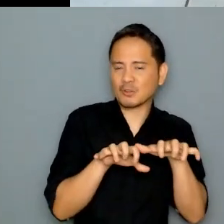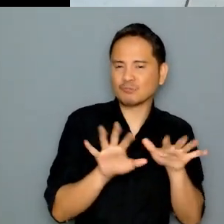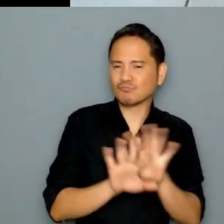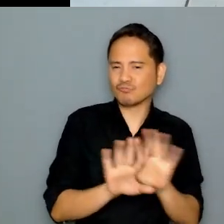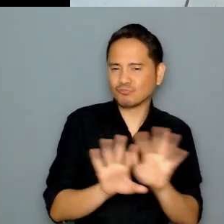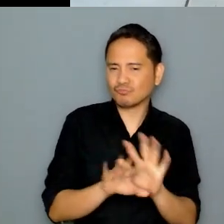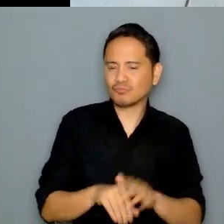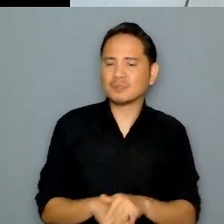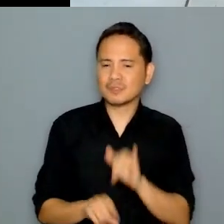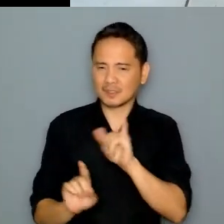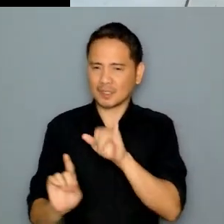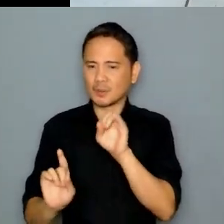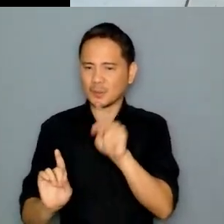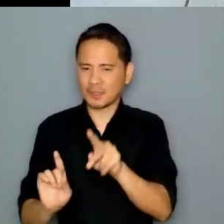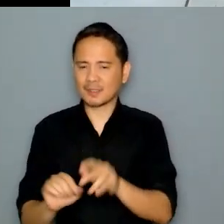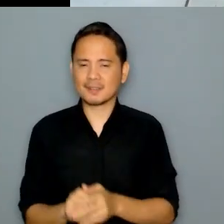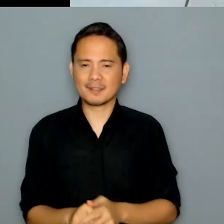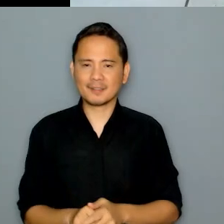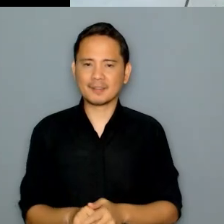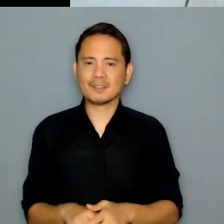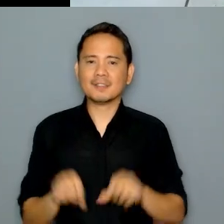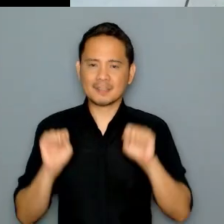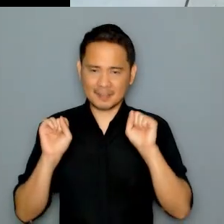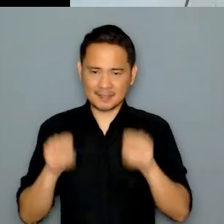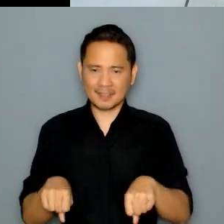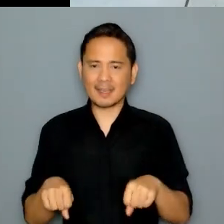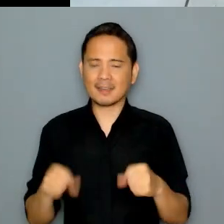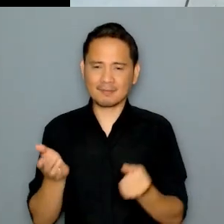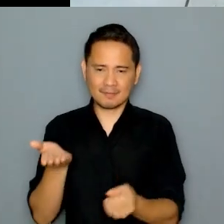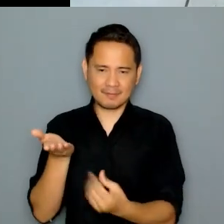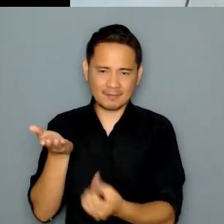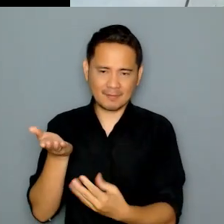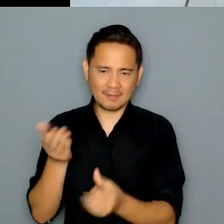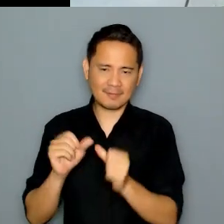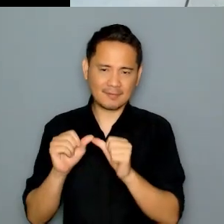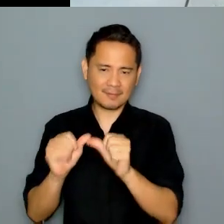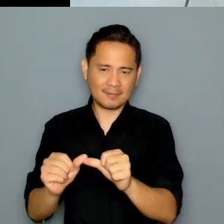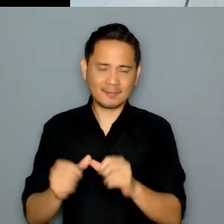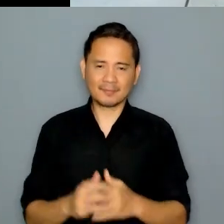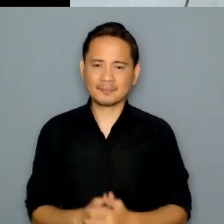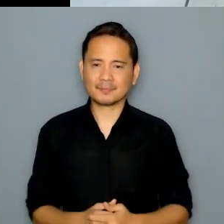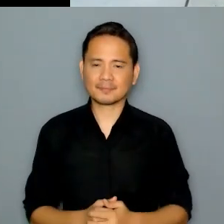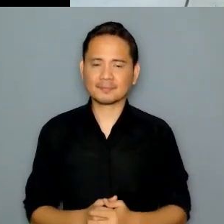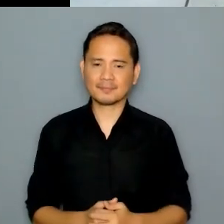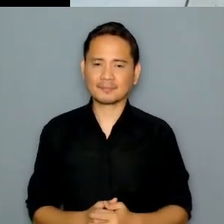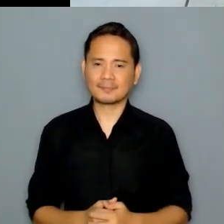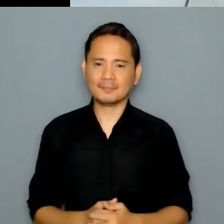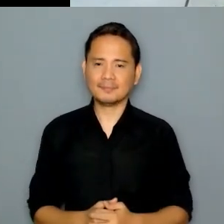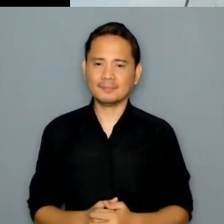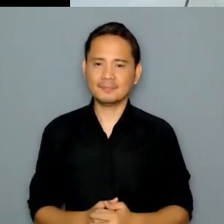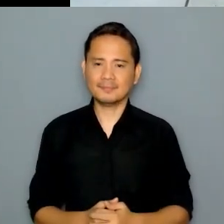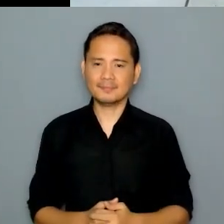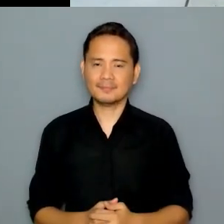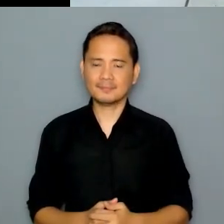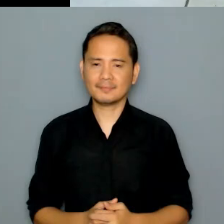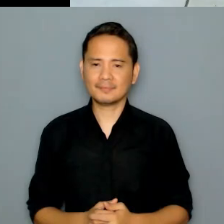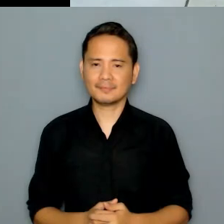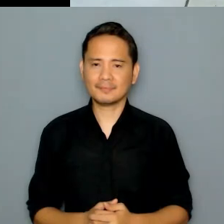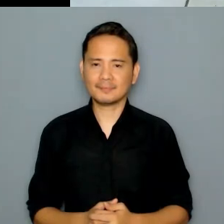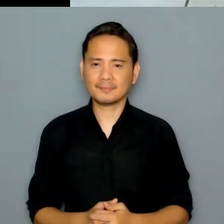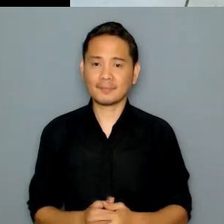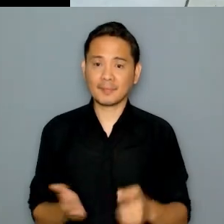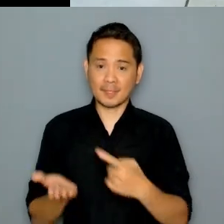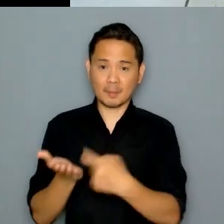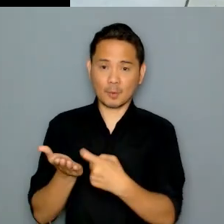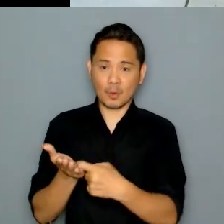okay yan. Makakayanan niya ang init na yan. So, pagkalagay natin ng hipon, yan, di ba? Nalagyan natin yung